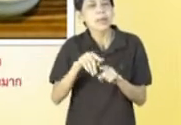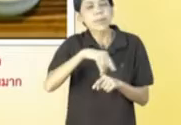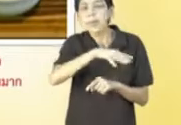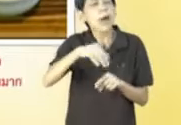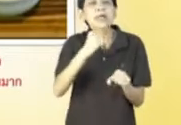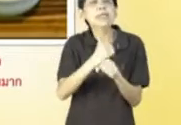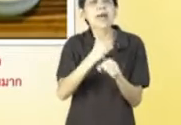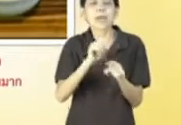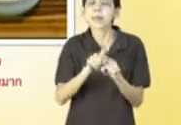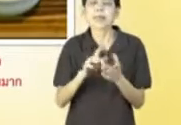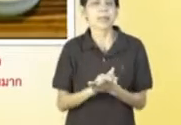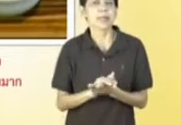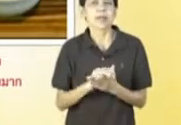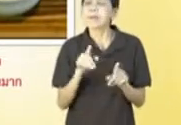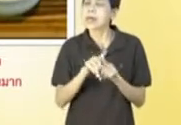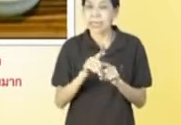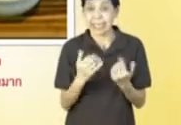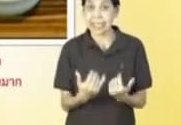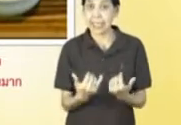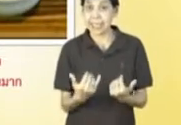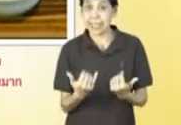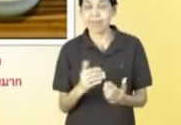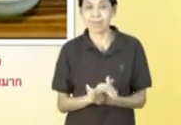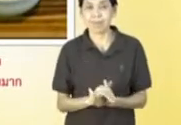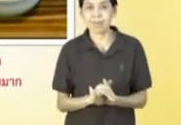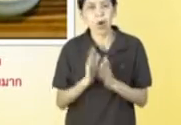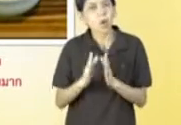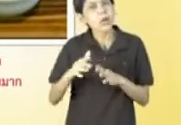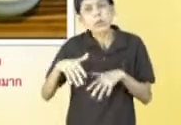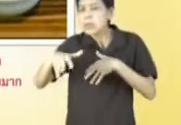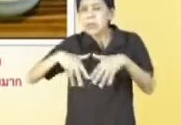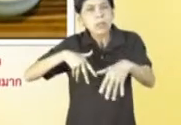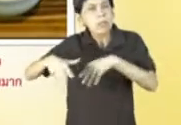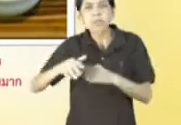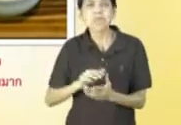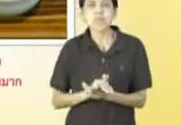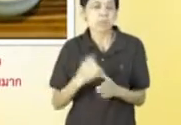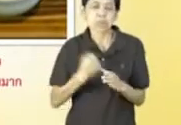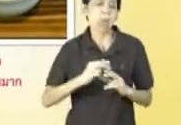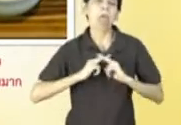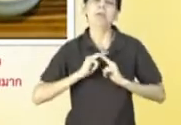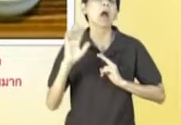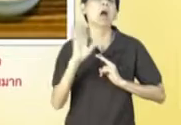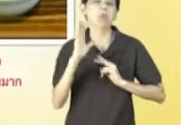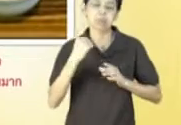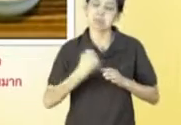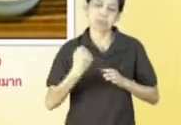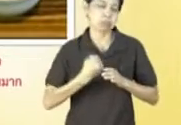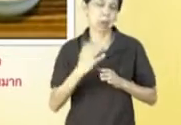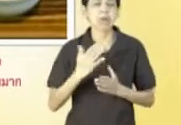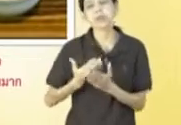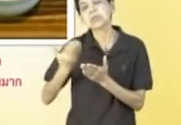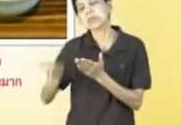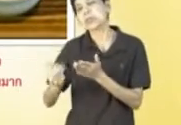านคือพูดง่ายๆว่าเดี๋ยวนี้เนี่ยชาวบ้านทั่วไปเนี่ยจะไม่มีการตำน้ำพริกเองแล้วนะครับจะ